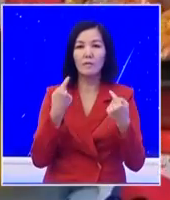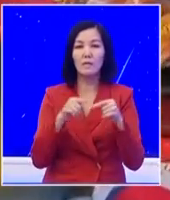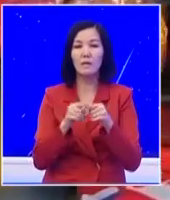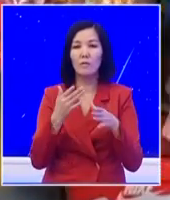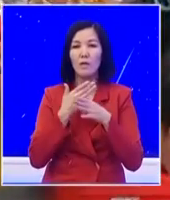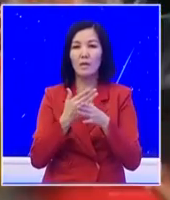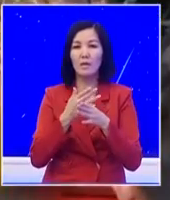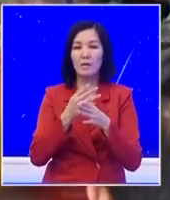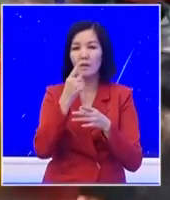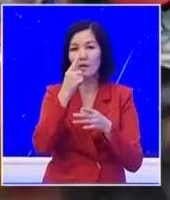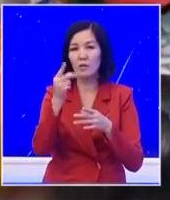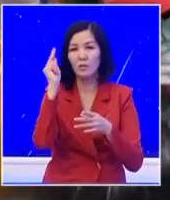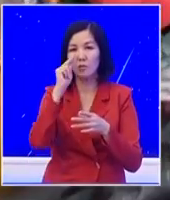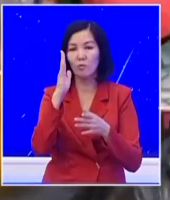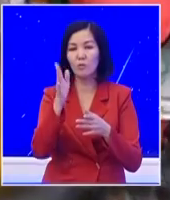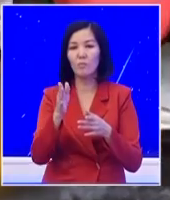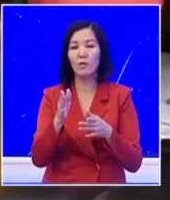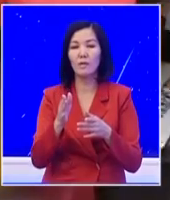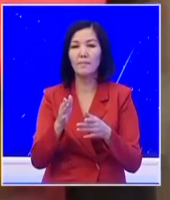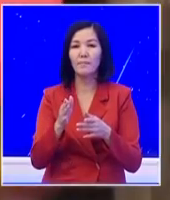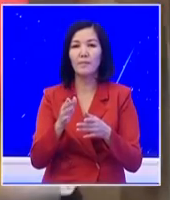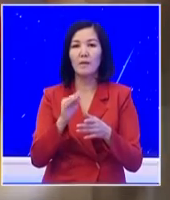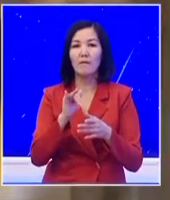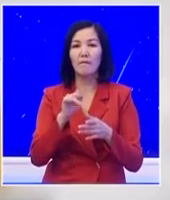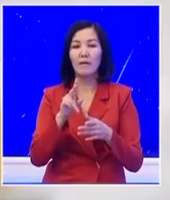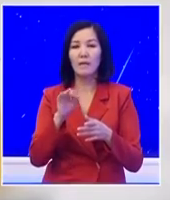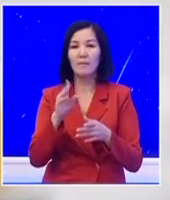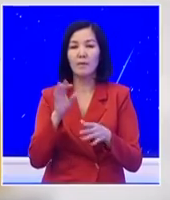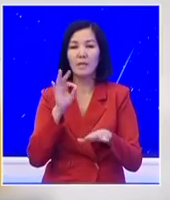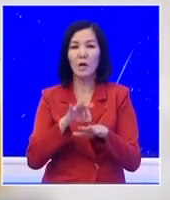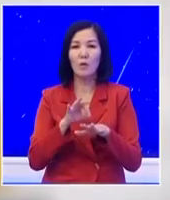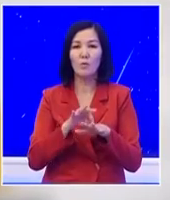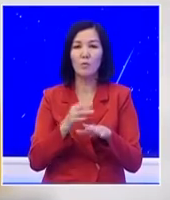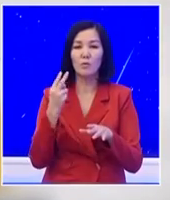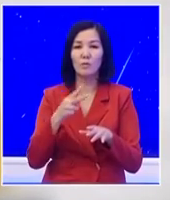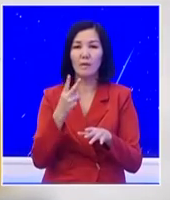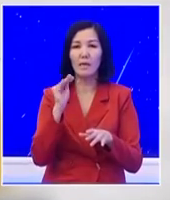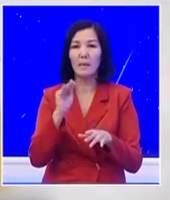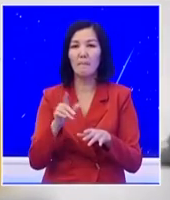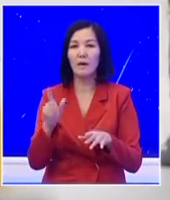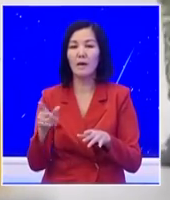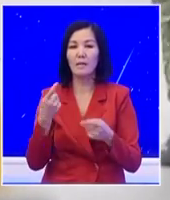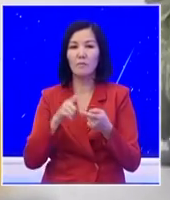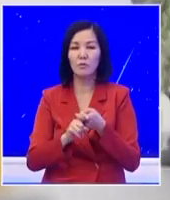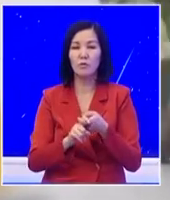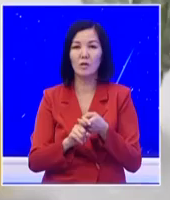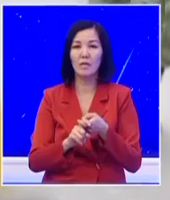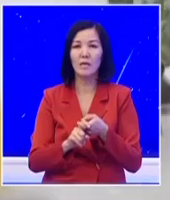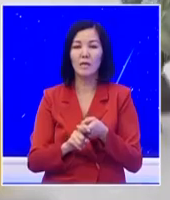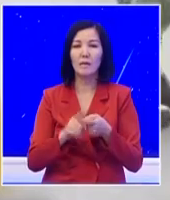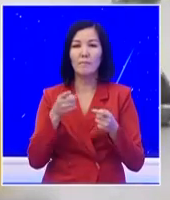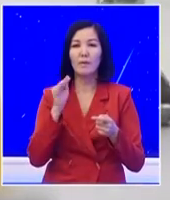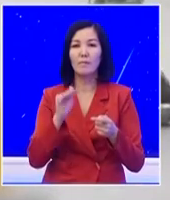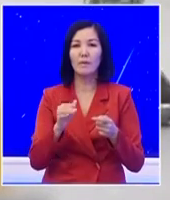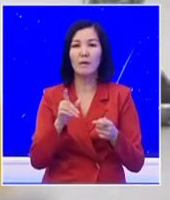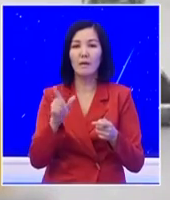технологиялар арқылы қашықтықтан оқымақ. Айта кетейік, Филиппинде аты жаман дертті 22 мың адам жұқтырған, олардың 1 мыңы